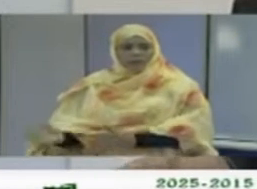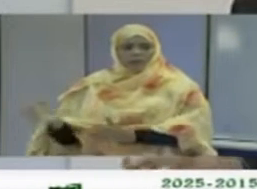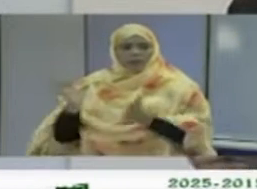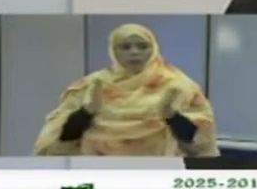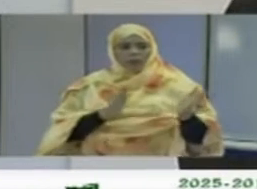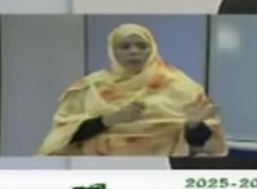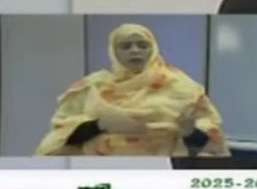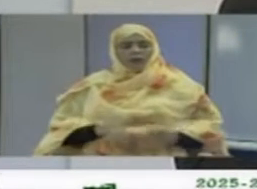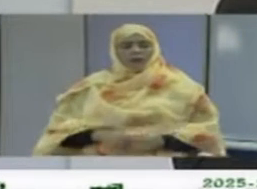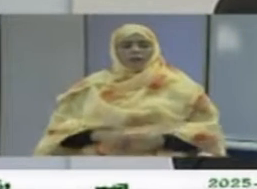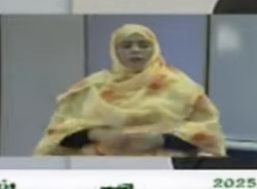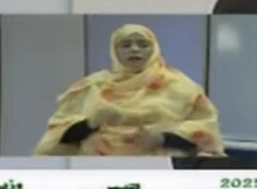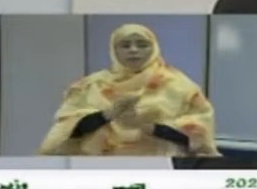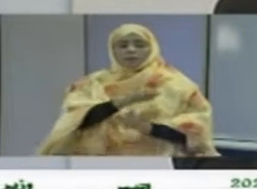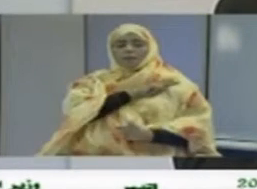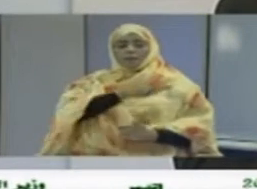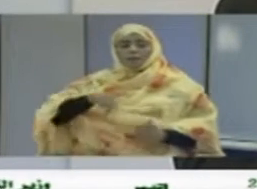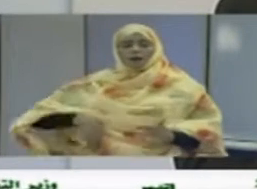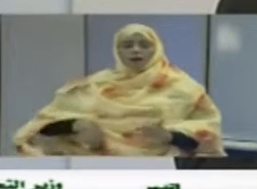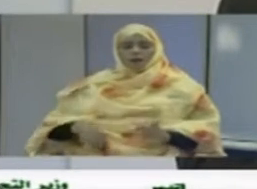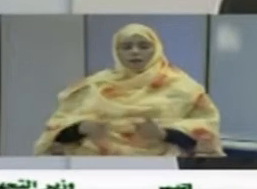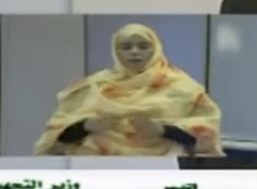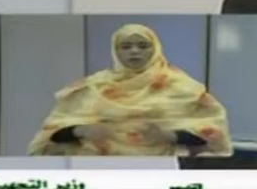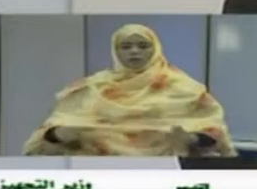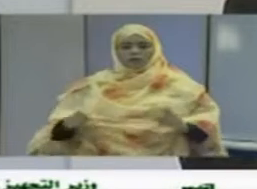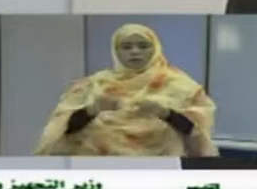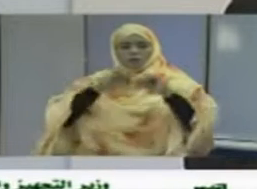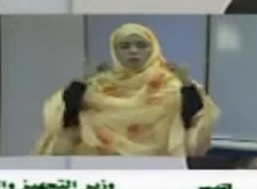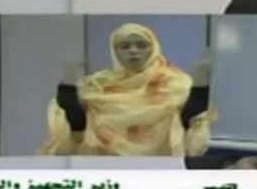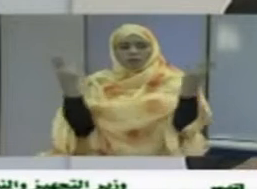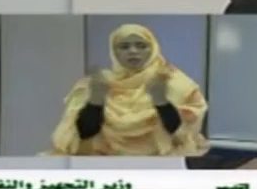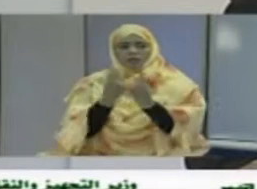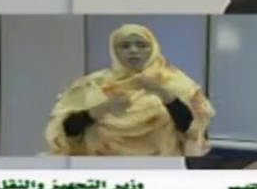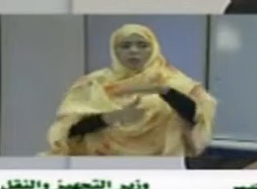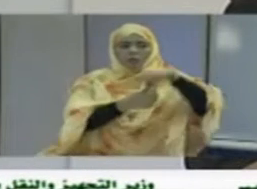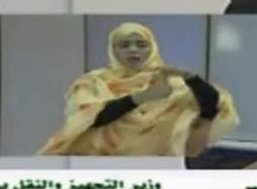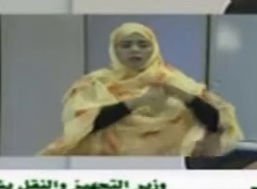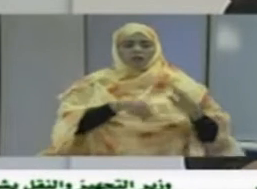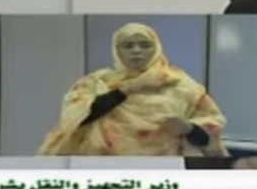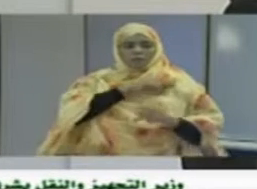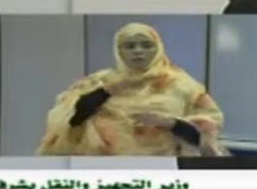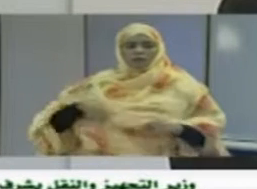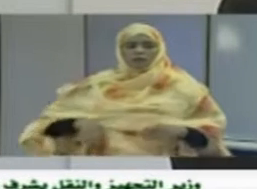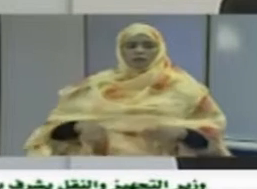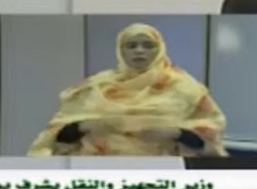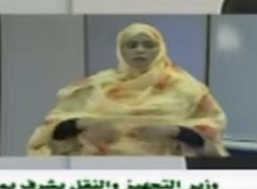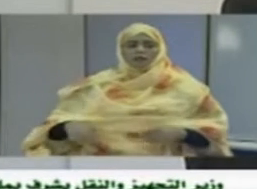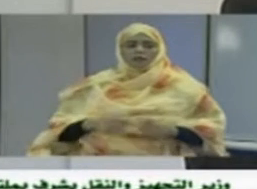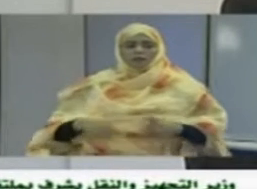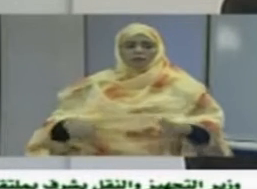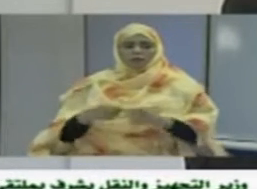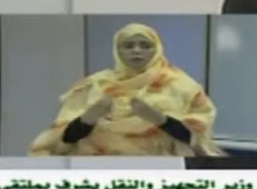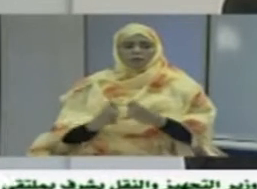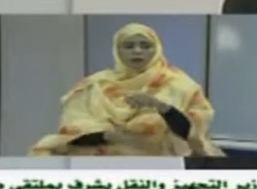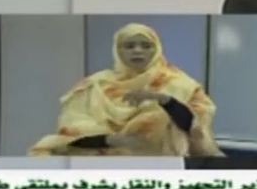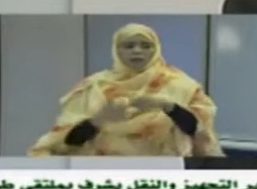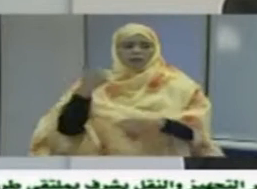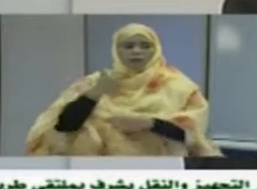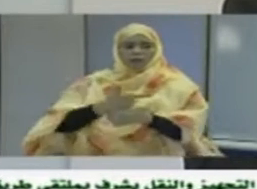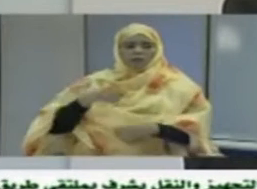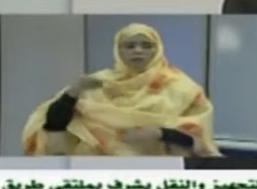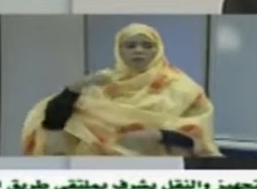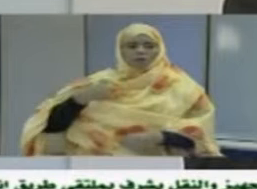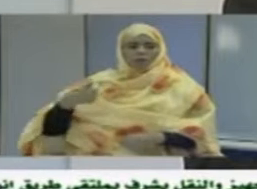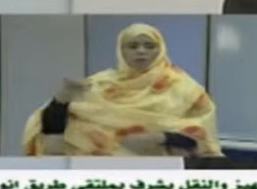من النشاط البرلماني، عقد مؤتمر الرؤساء بالجمعيه الوطنيه صباح امس اجتماعا برئاسه النائب محمد